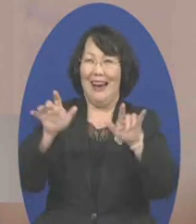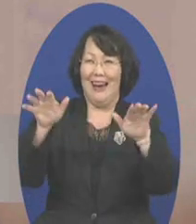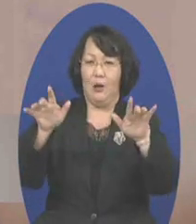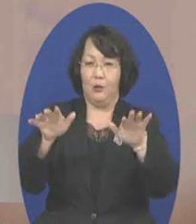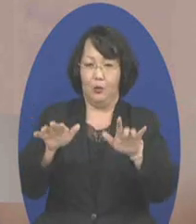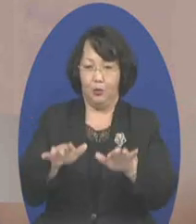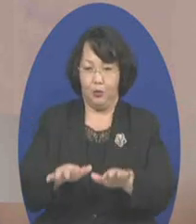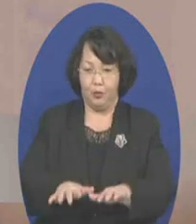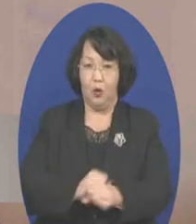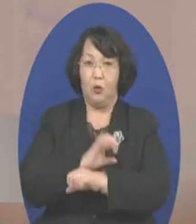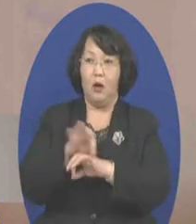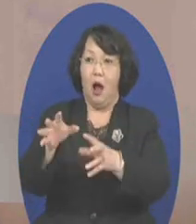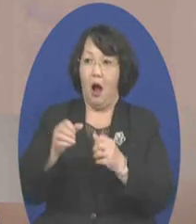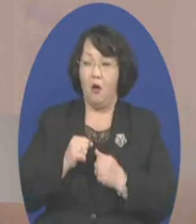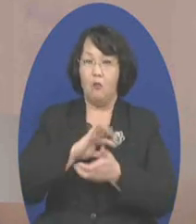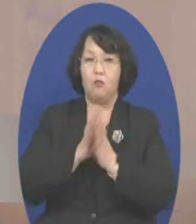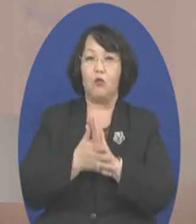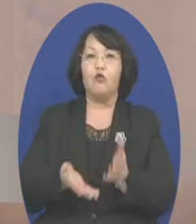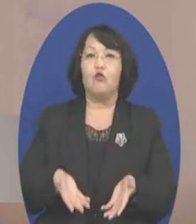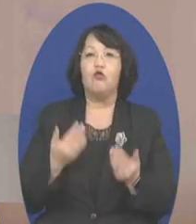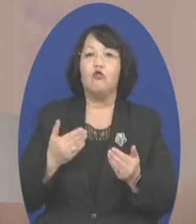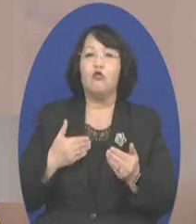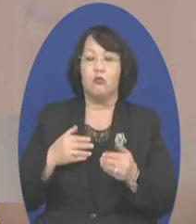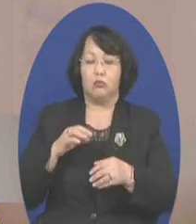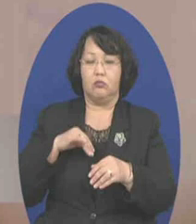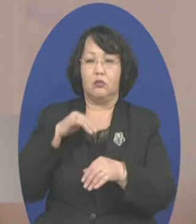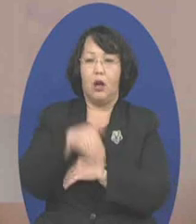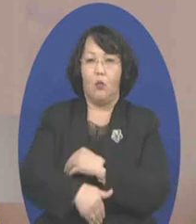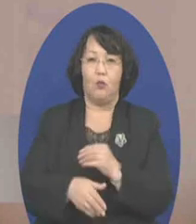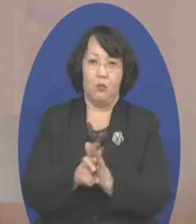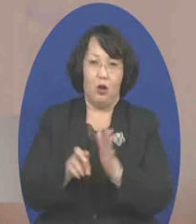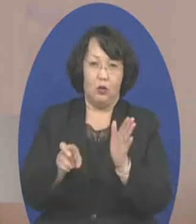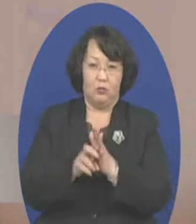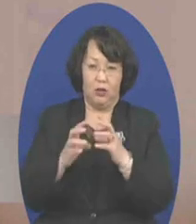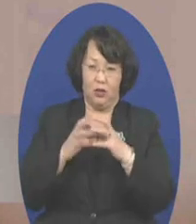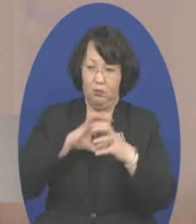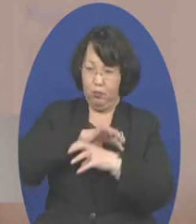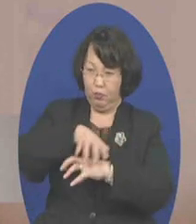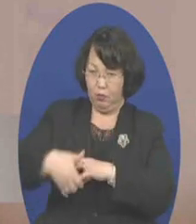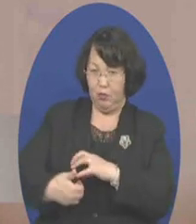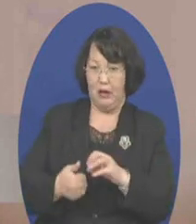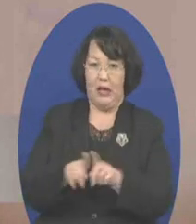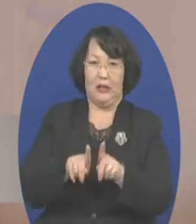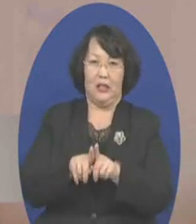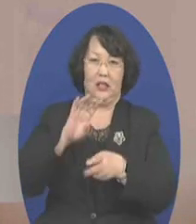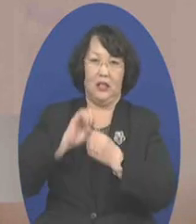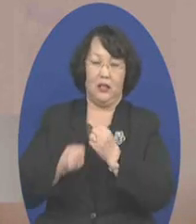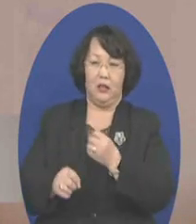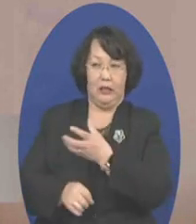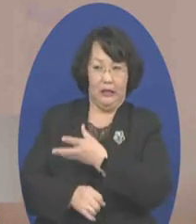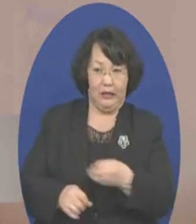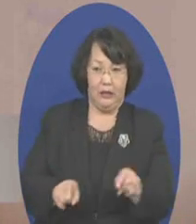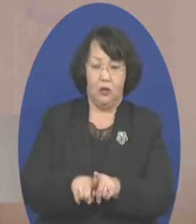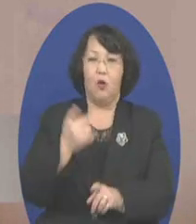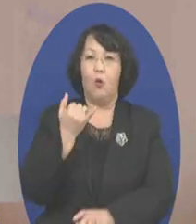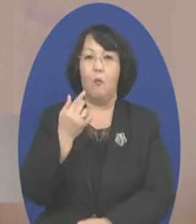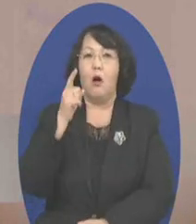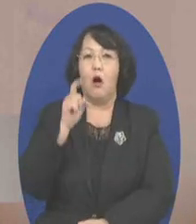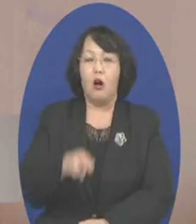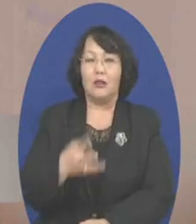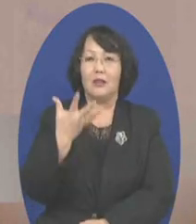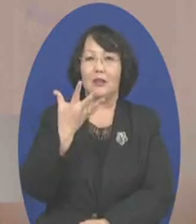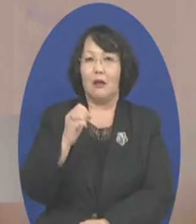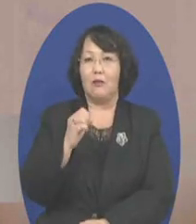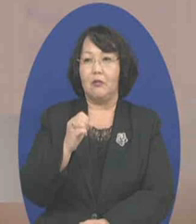өвчлөсөн тохиолдолд хөнгөө өвдөх. Иймэрхүү одоо хамгаалтуудыг ер нь хүндрэлтэнд хийгээд явж байгаа. Энийн нэгэн адилаар бид нар Улаанбаатар хоттой бол ер нь зорилт